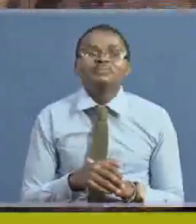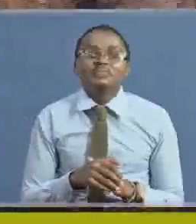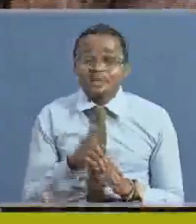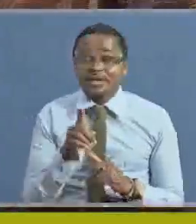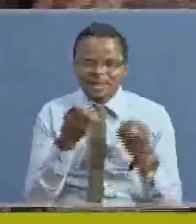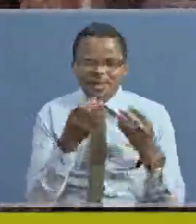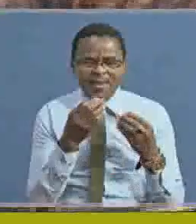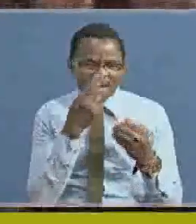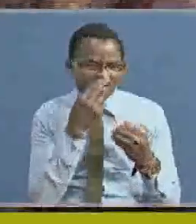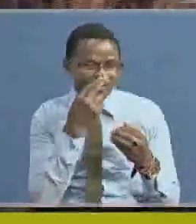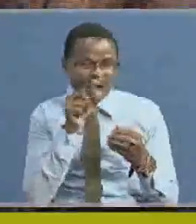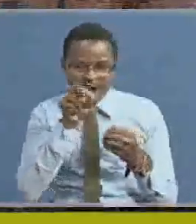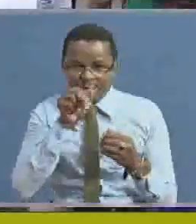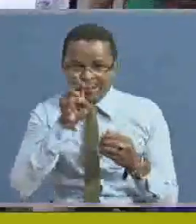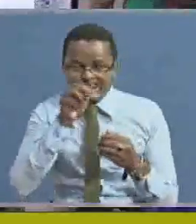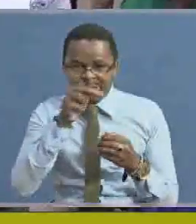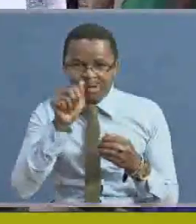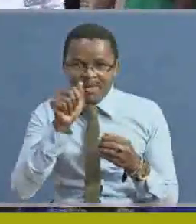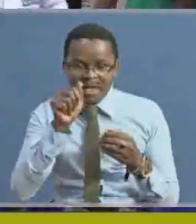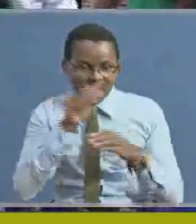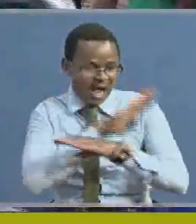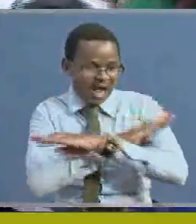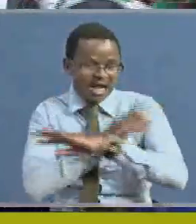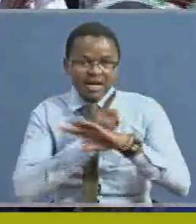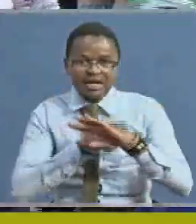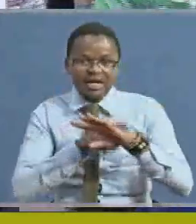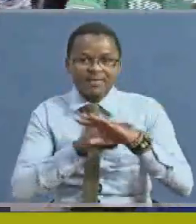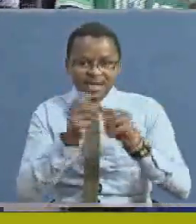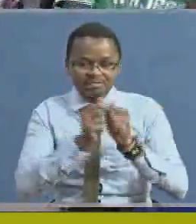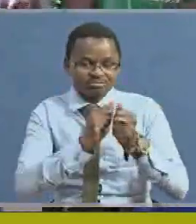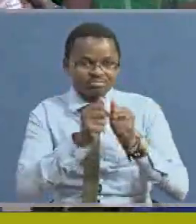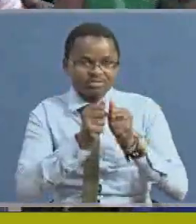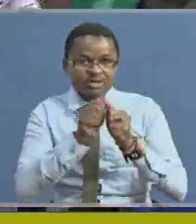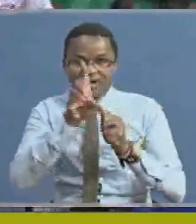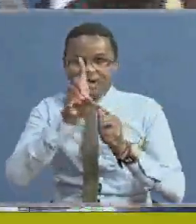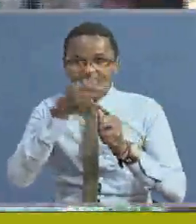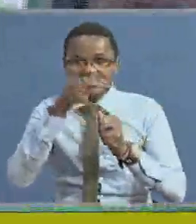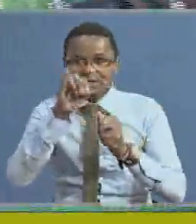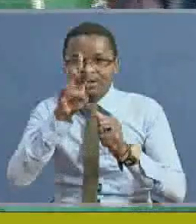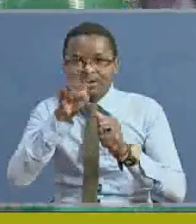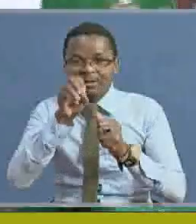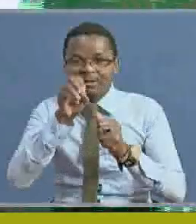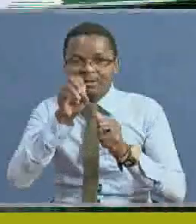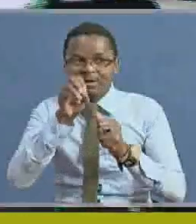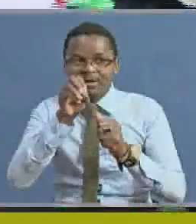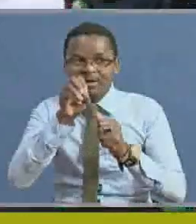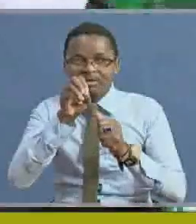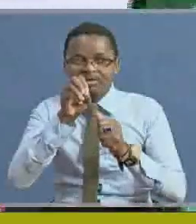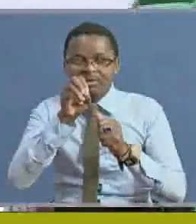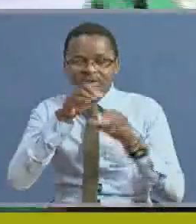Huku maelfu ya mashabiki wa Gor Mahia wakizivalia jezi za timu hii wakati wa mechi, Odhiambo anayejulikana kwa jina la utani